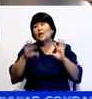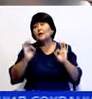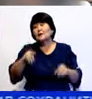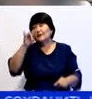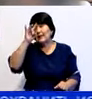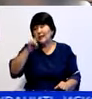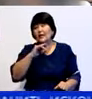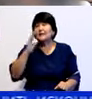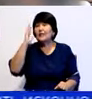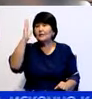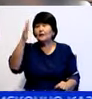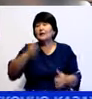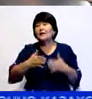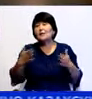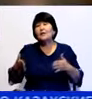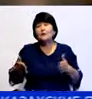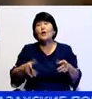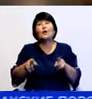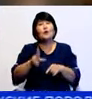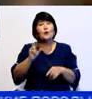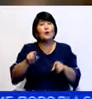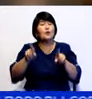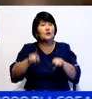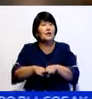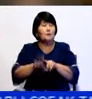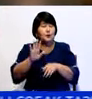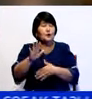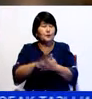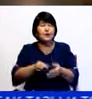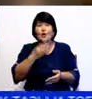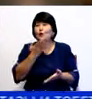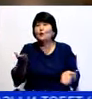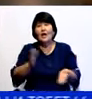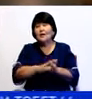Казахстан. Впереди тернистый путь, но курс незыблем и будет продолжен при любых